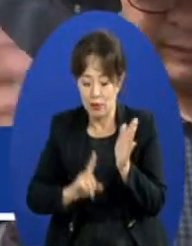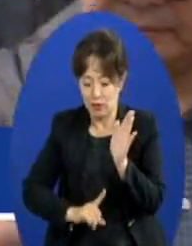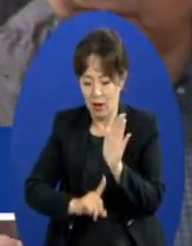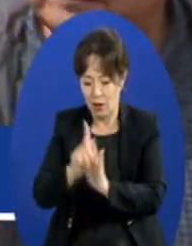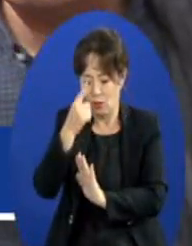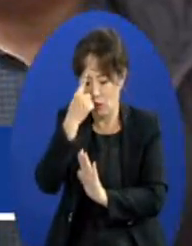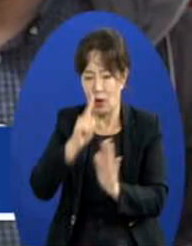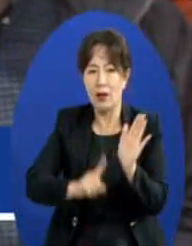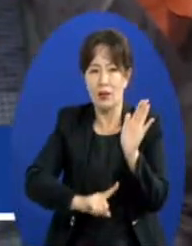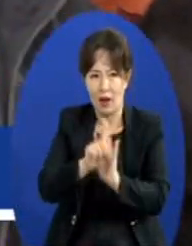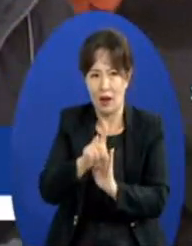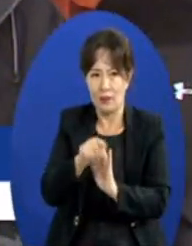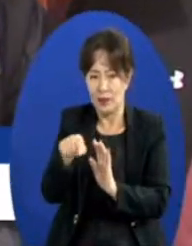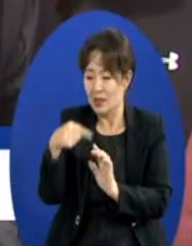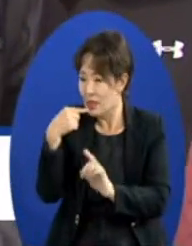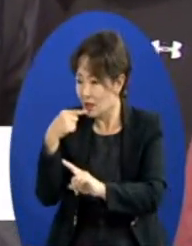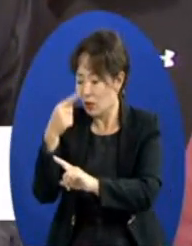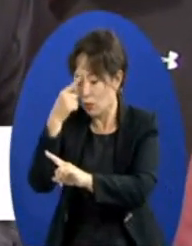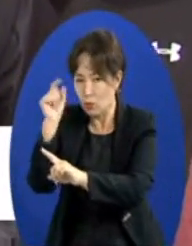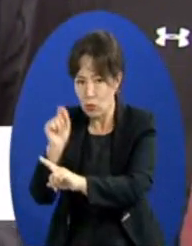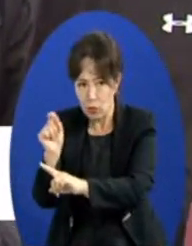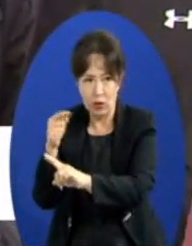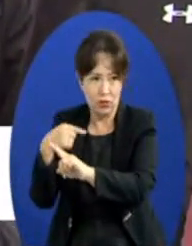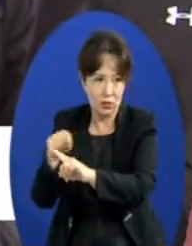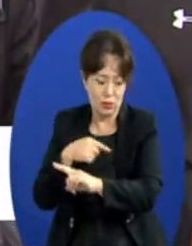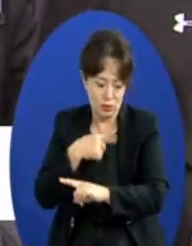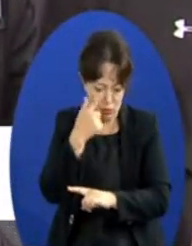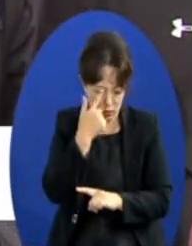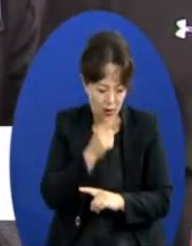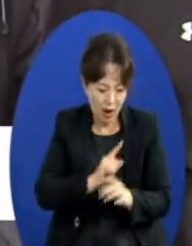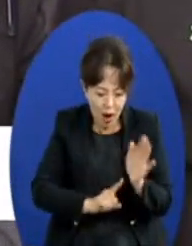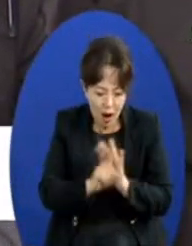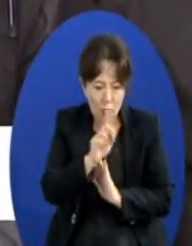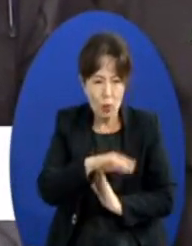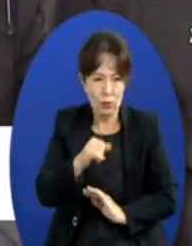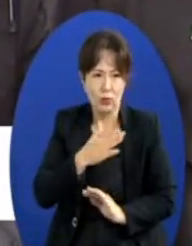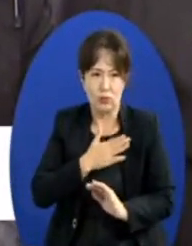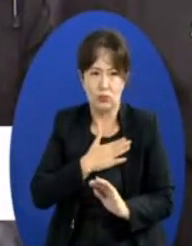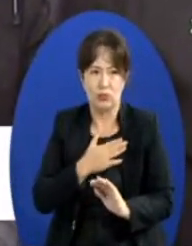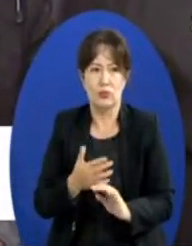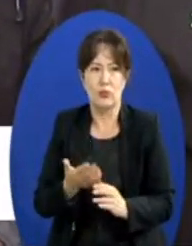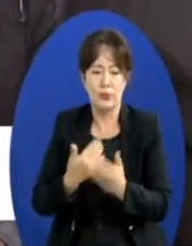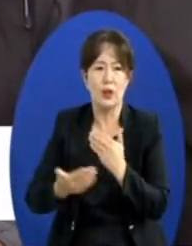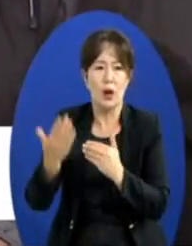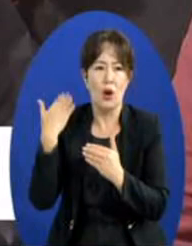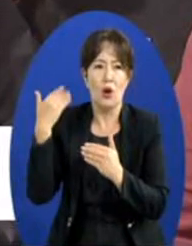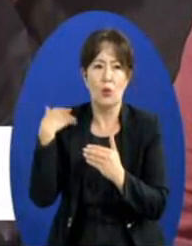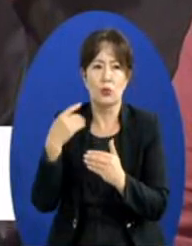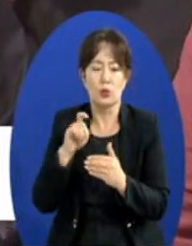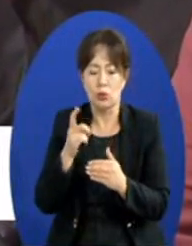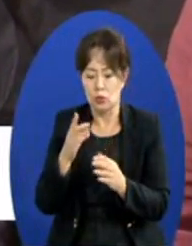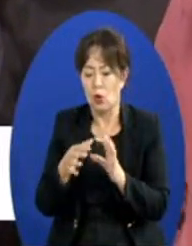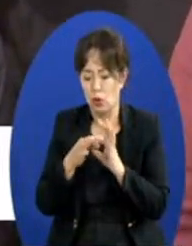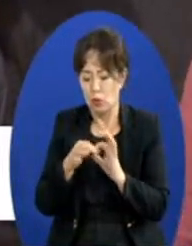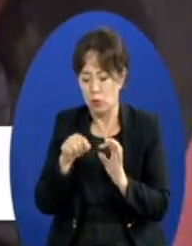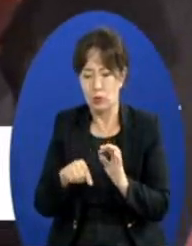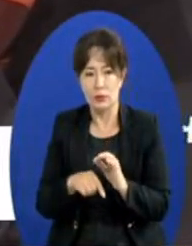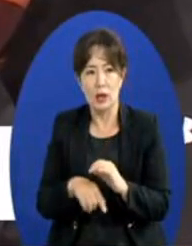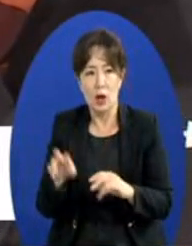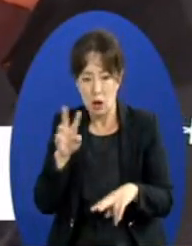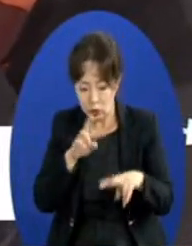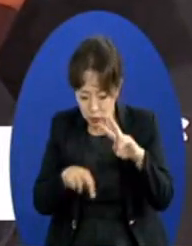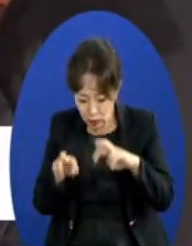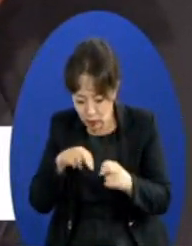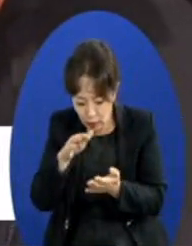Таны яриад байгаа юм бол хэвээр өөр Монголоос олдож байгаа юм удаас бол шаниу тэнгэрээс юм уу? Өмнө түннүүгийн тэгээд өмнө түннүүд холбоотой судалгаа